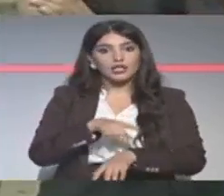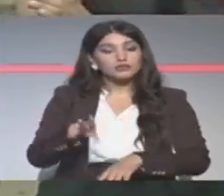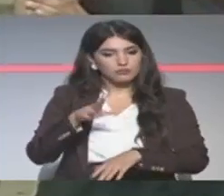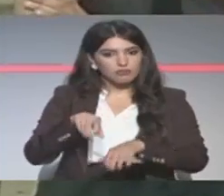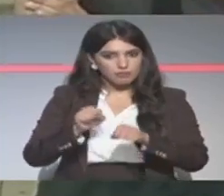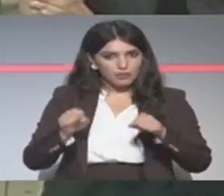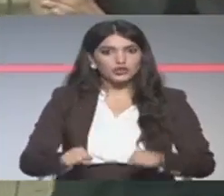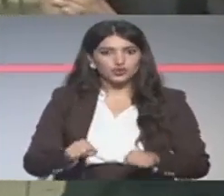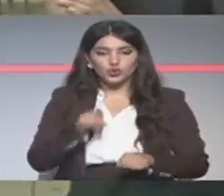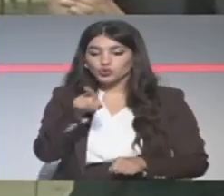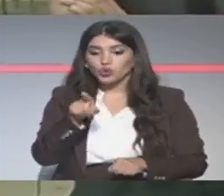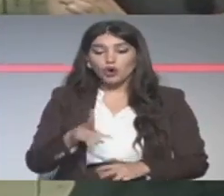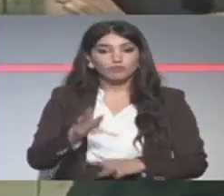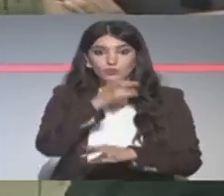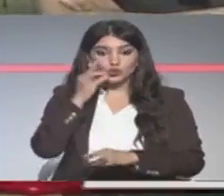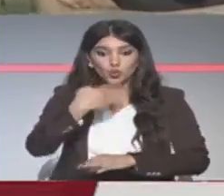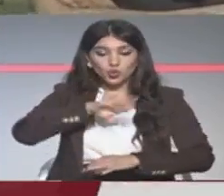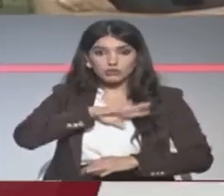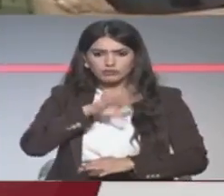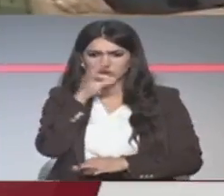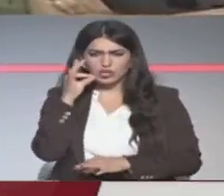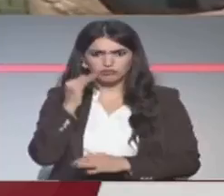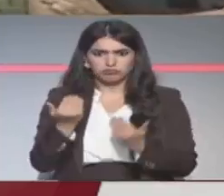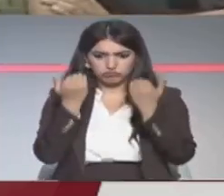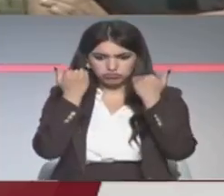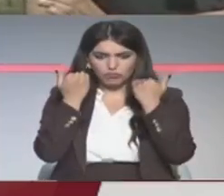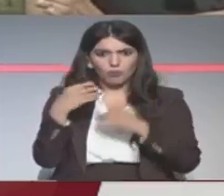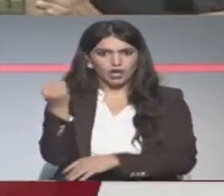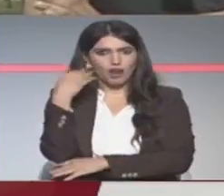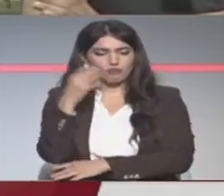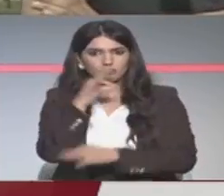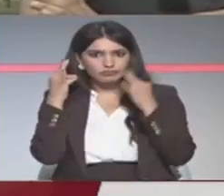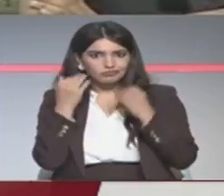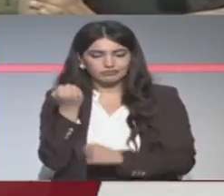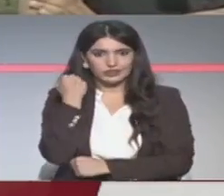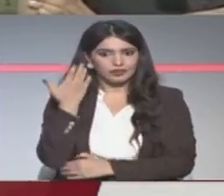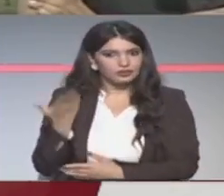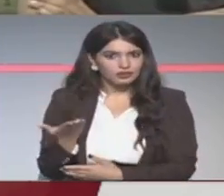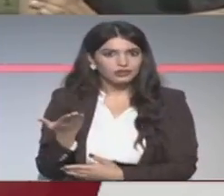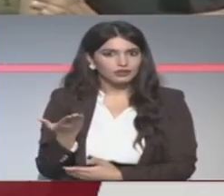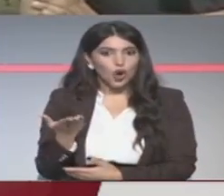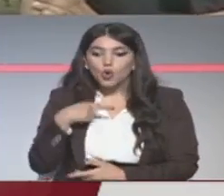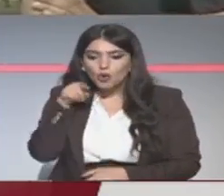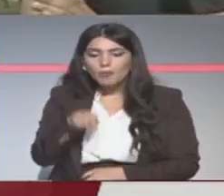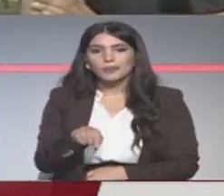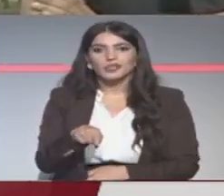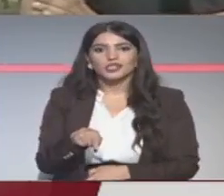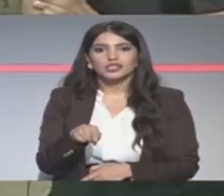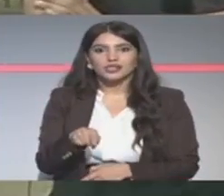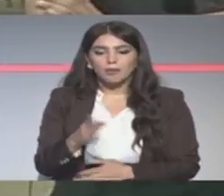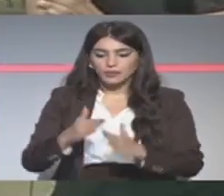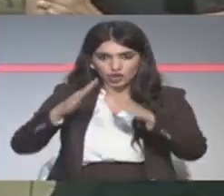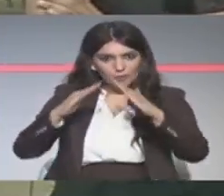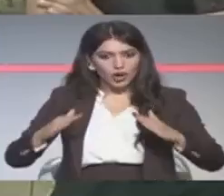أمام الصمت المريب لسلطة الإشراف والديوان الوطني للحماية المدنية، اليوم لقينا رواحنا مجبورين باش ننصبوا